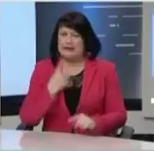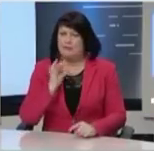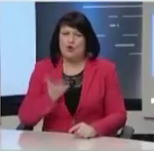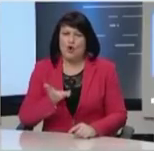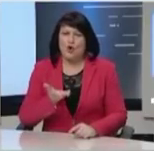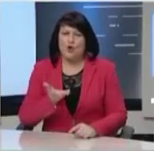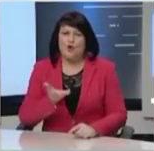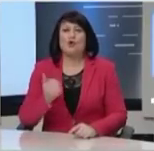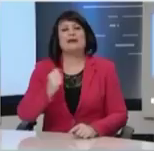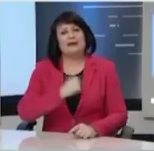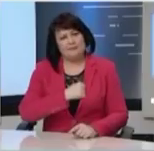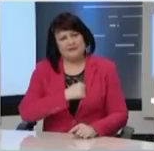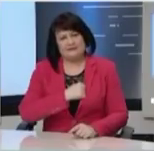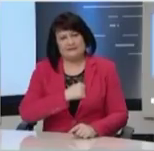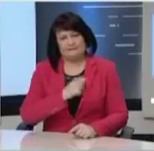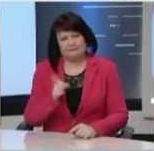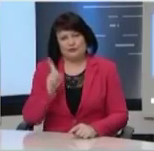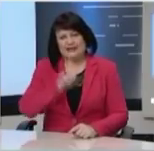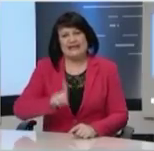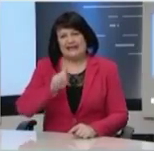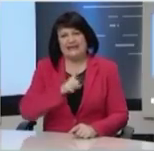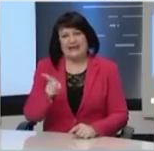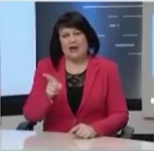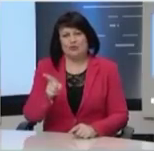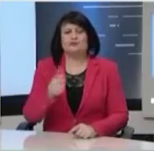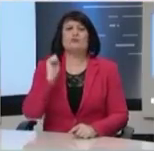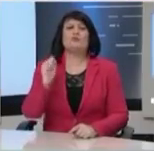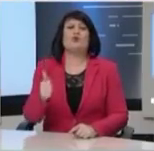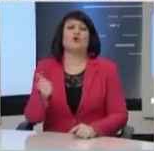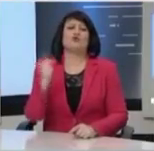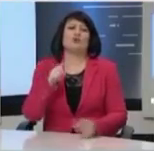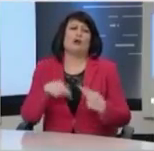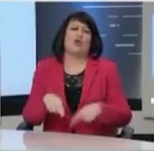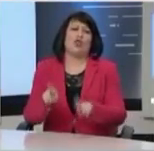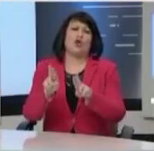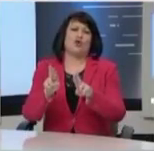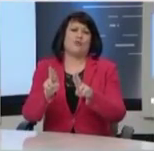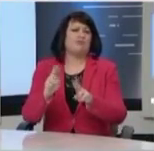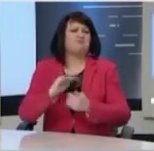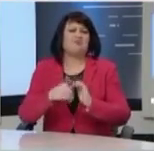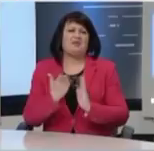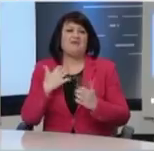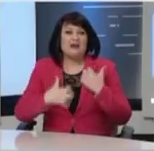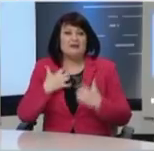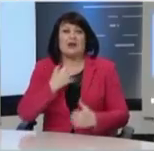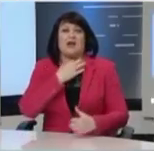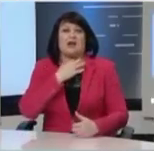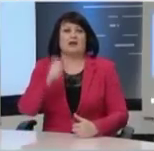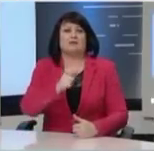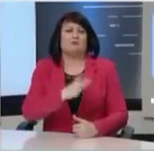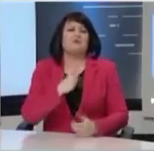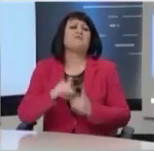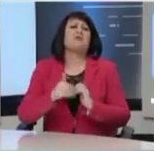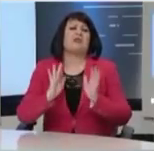για να πείσω τον κύριο Μητσοτάκη. Νομίζω ότι έχει τραβήξει το δρόμο του μακριά από τις πραγματικές αγωνίες και τις ανάγκες των πολιτών.